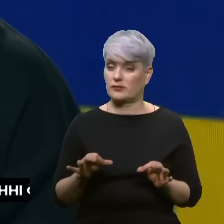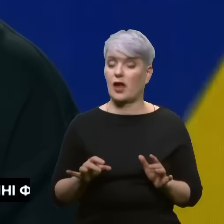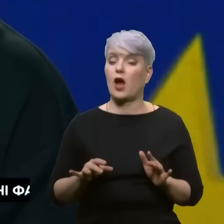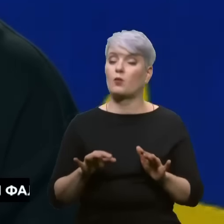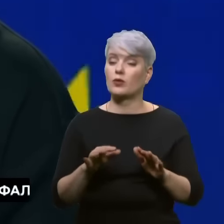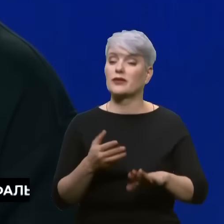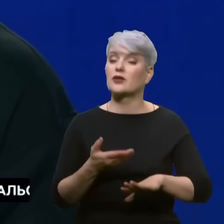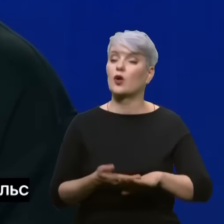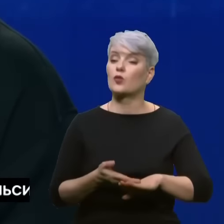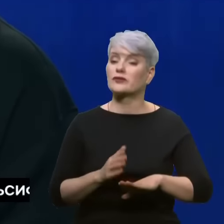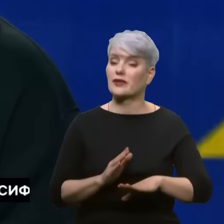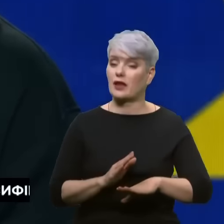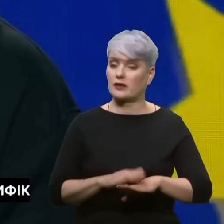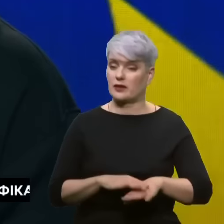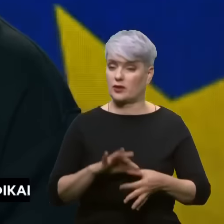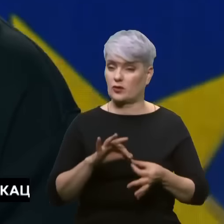процес ускладнено.